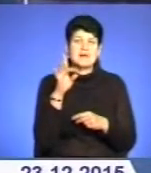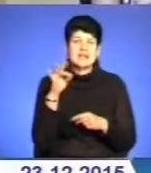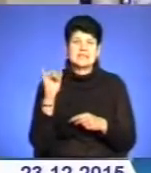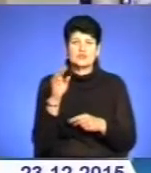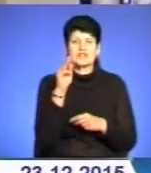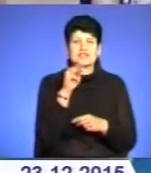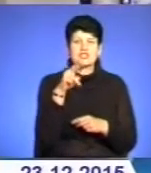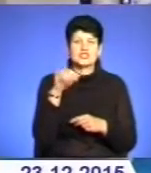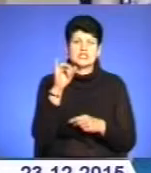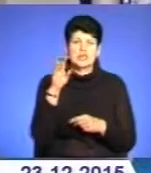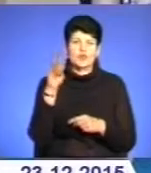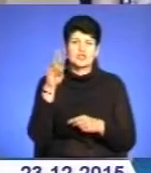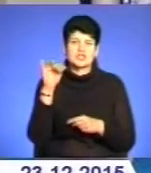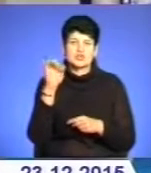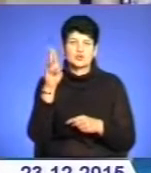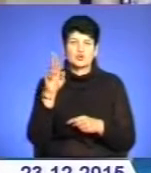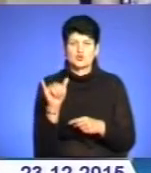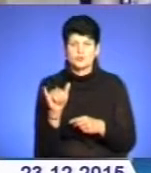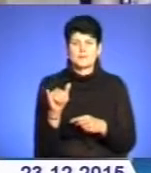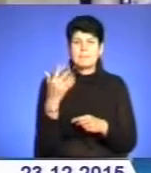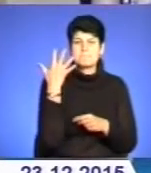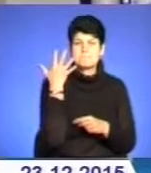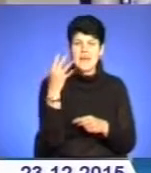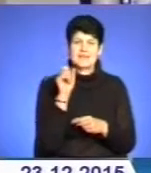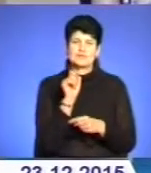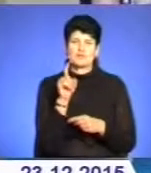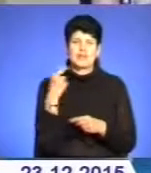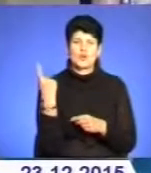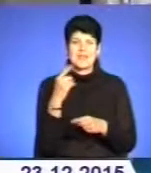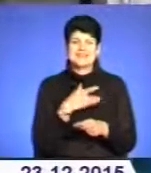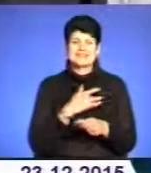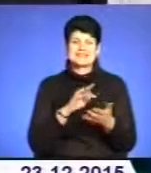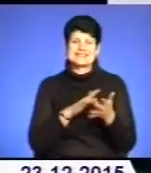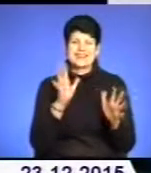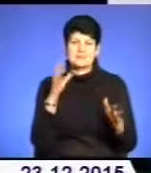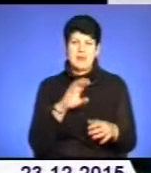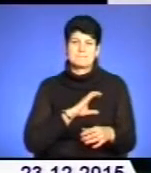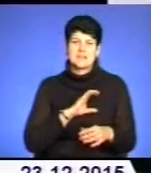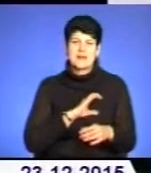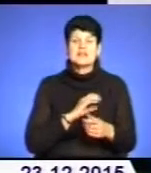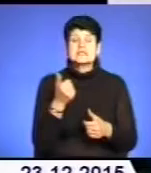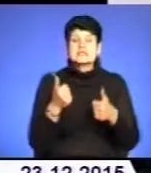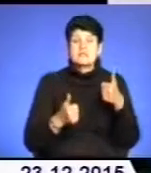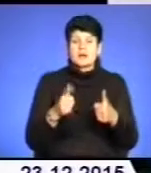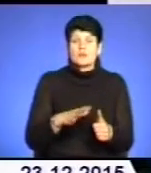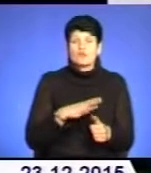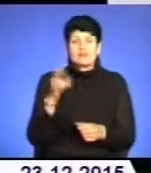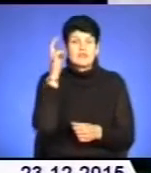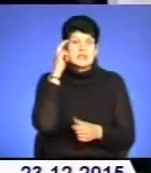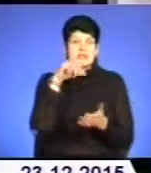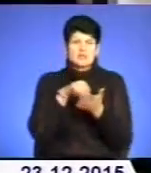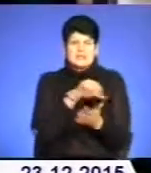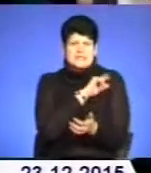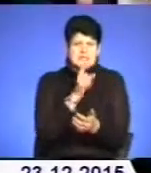джиу-джитсу. В активі наших земляків 5 золотих і 1 срібна медалі. Змагання відбулися у Києві за участю